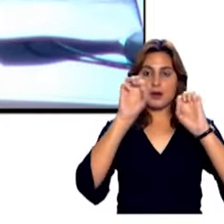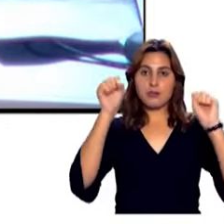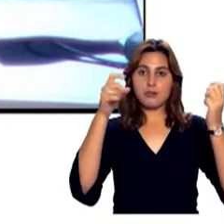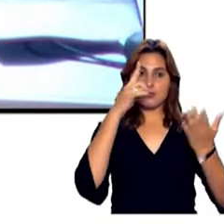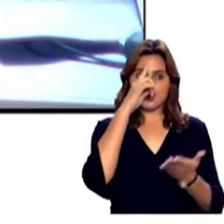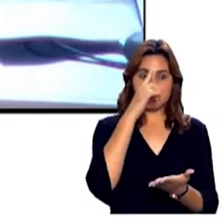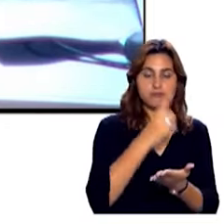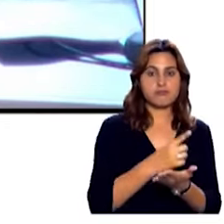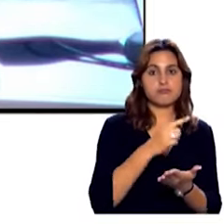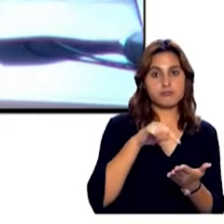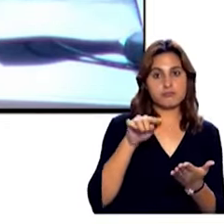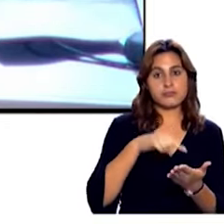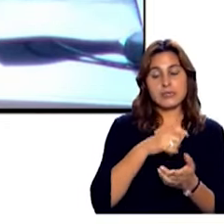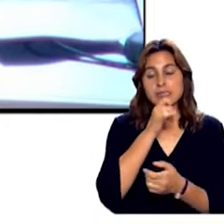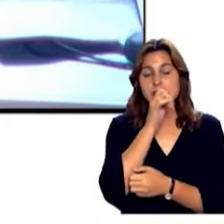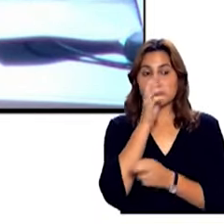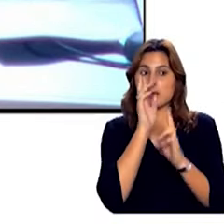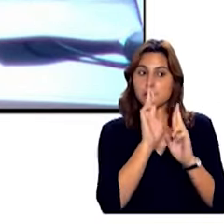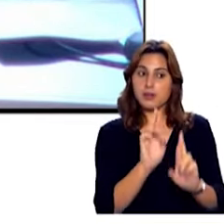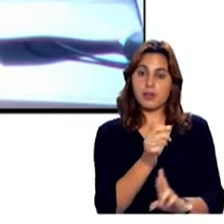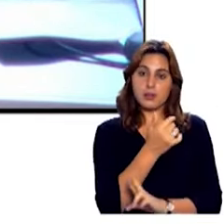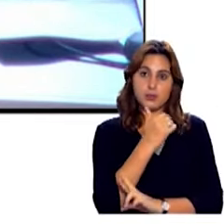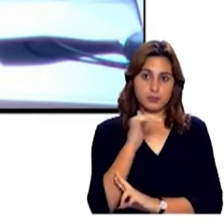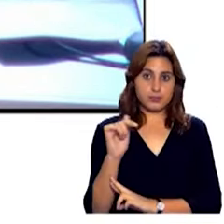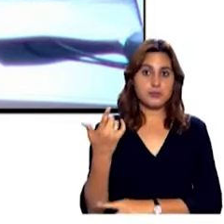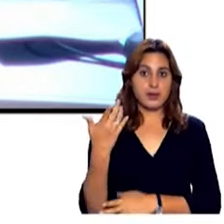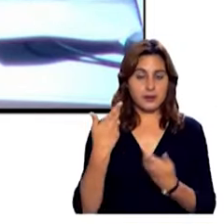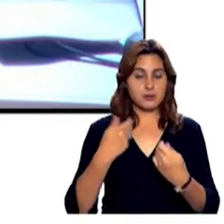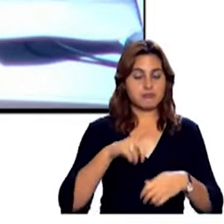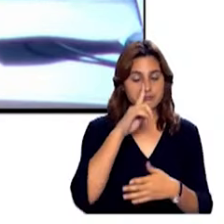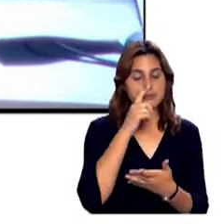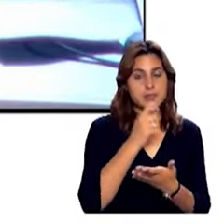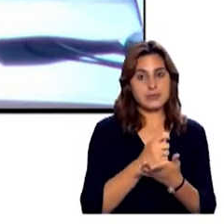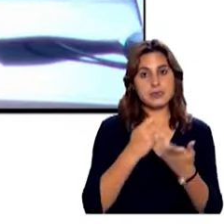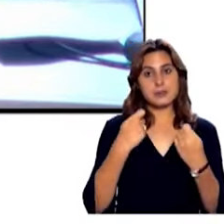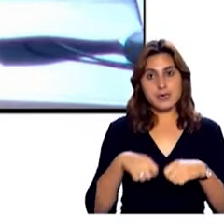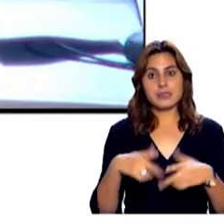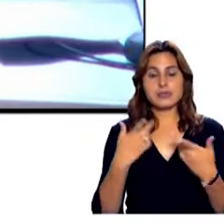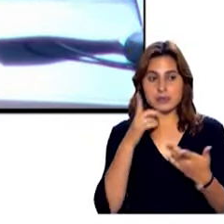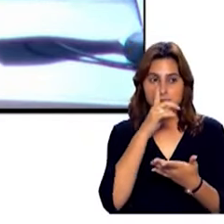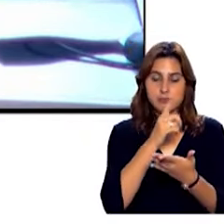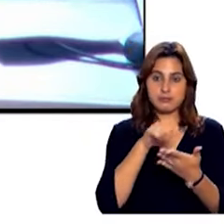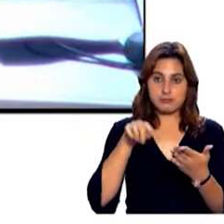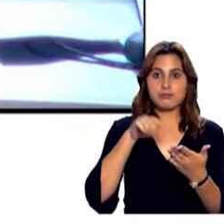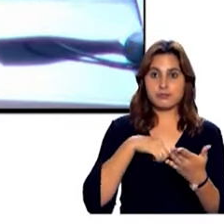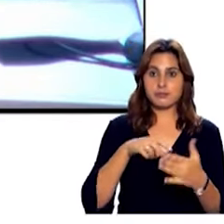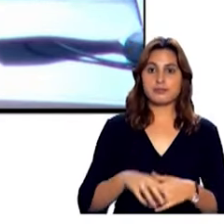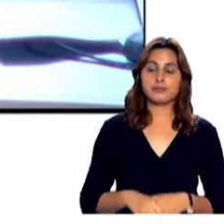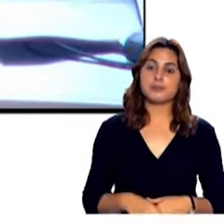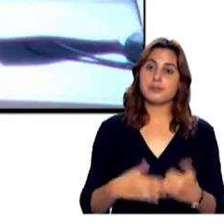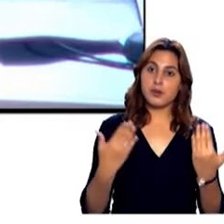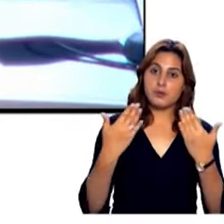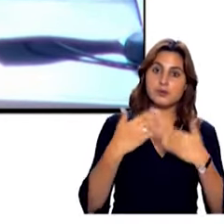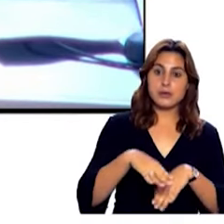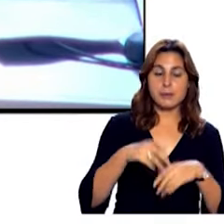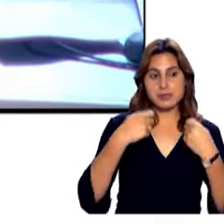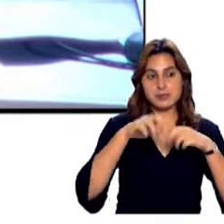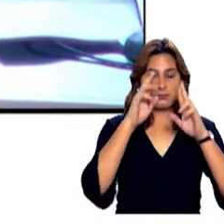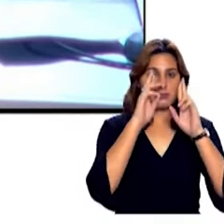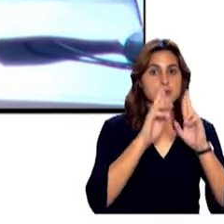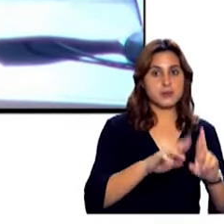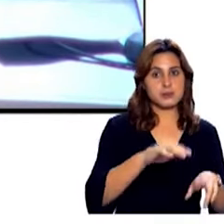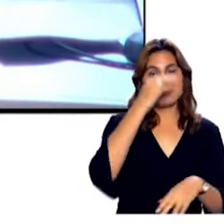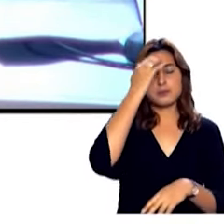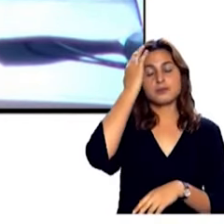de cassation donc en général évidemment que les Avis sont respectés malheureusement n